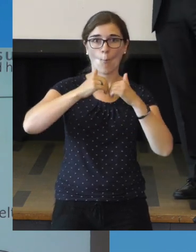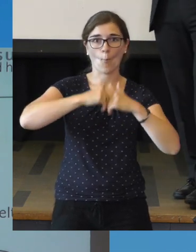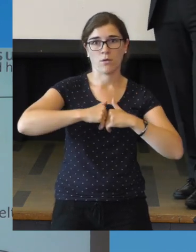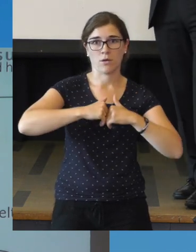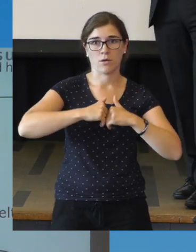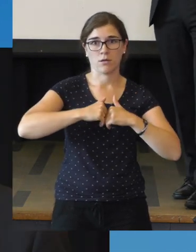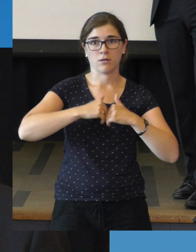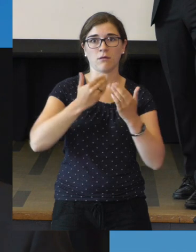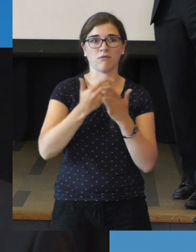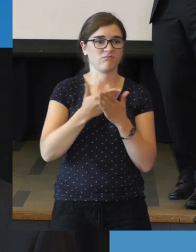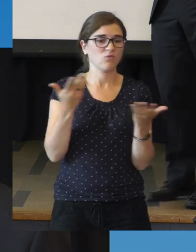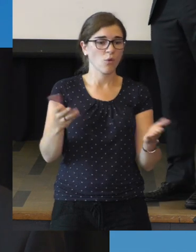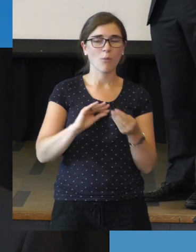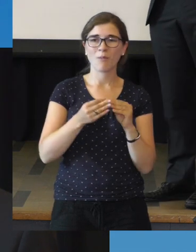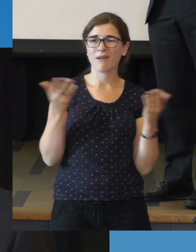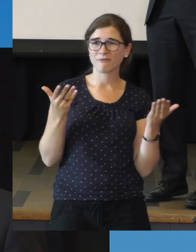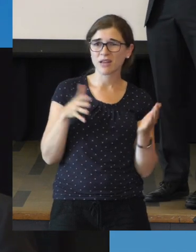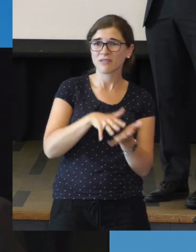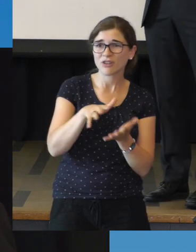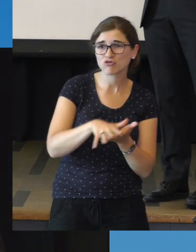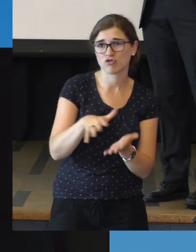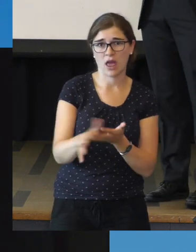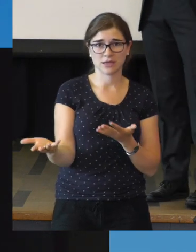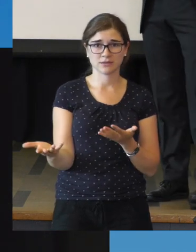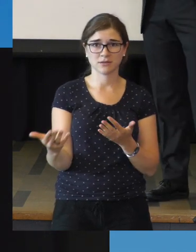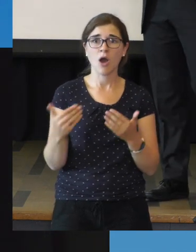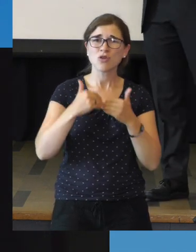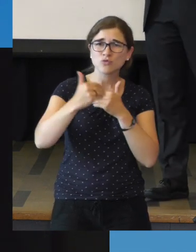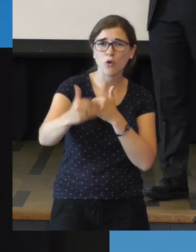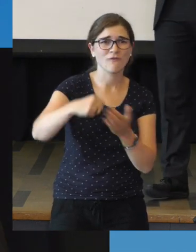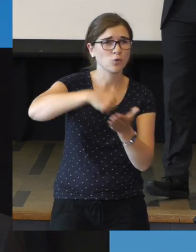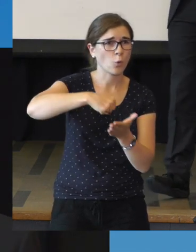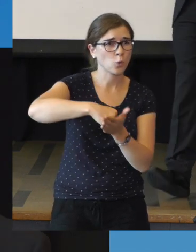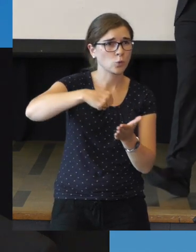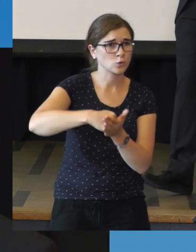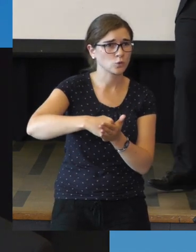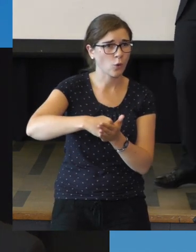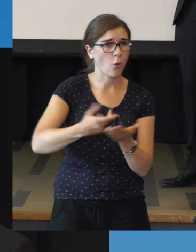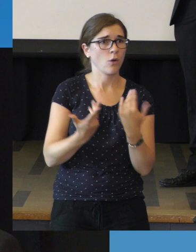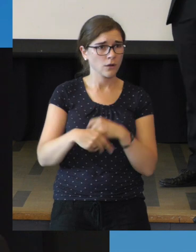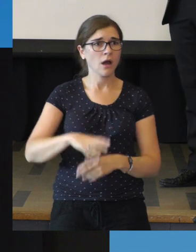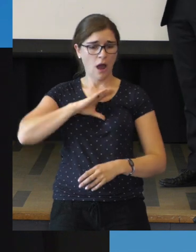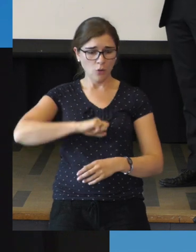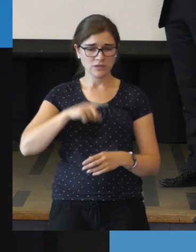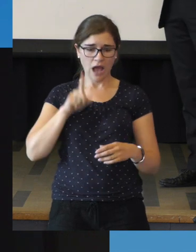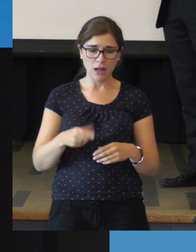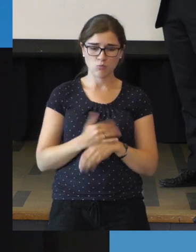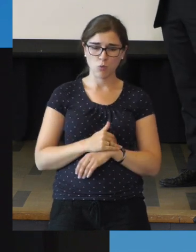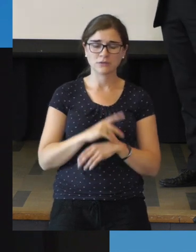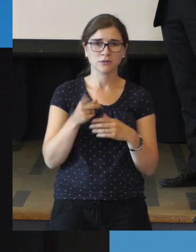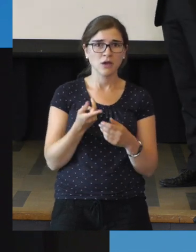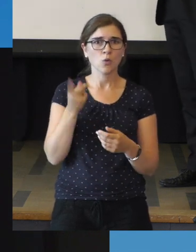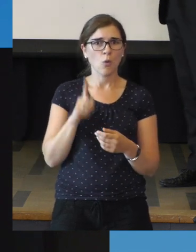ein Verschleiß. Diese Klappe muss permanent einen Druck aushalten von ungefähr 1,50 Meter Wassersäule. Das entspricht nämlich